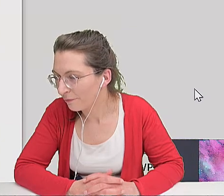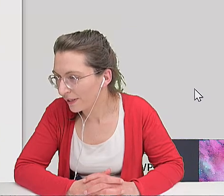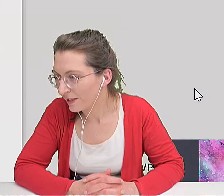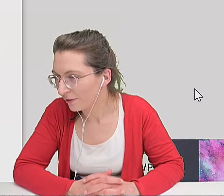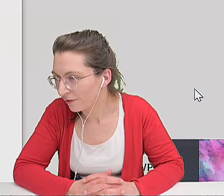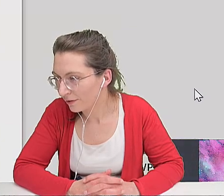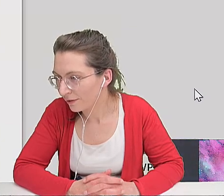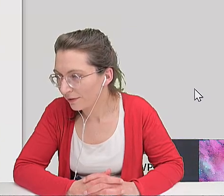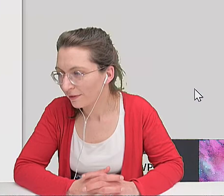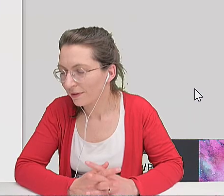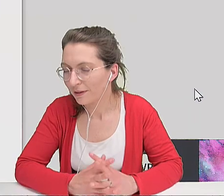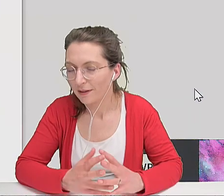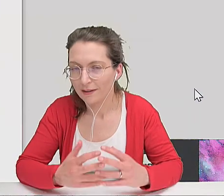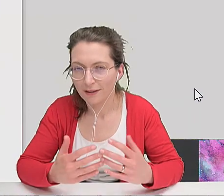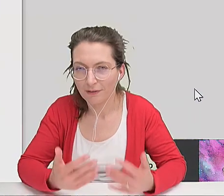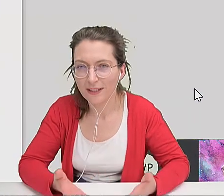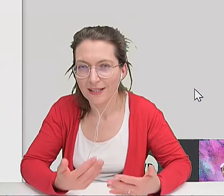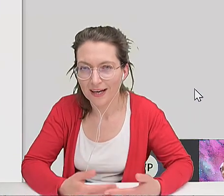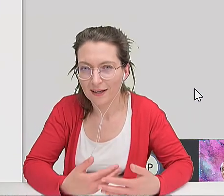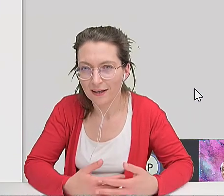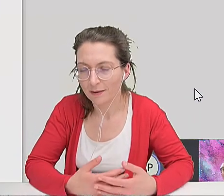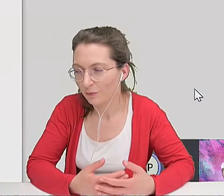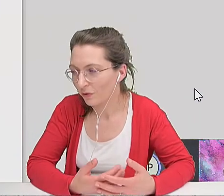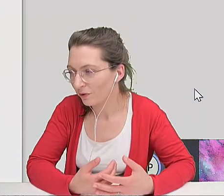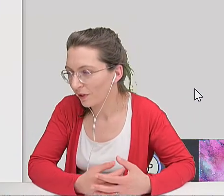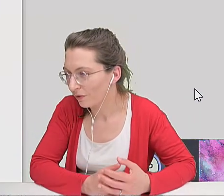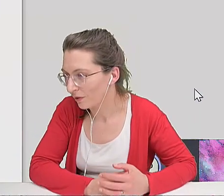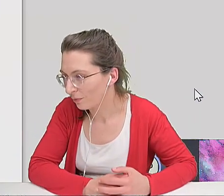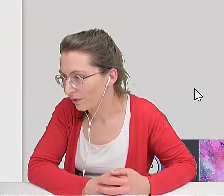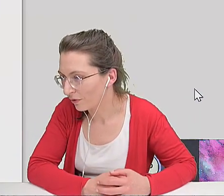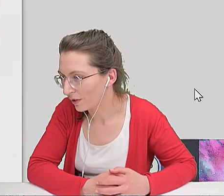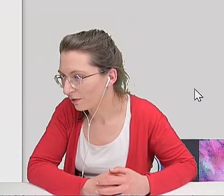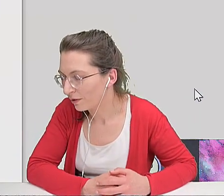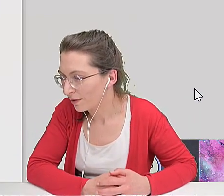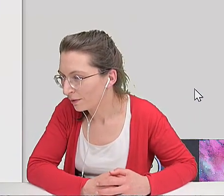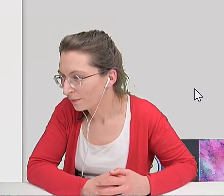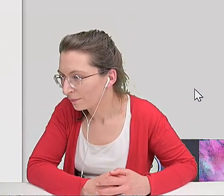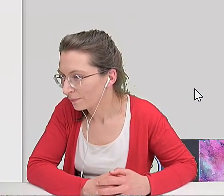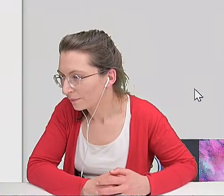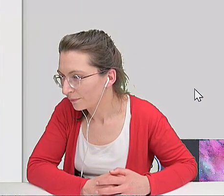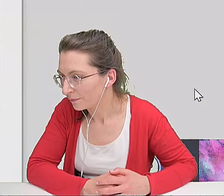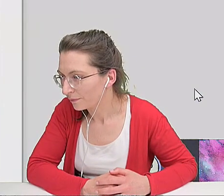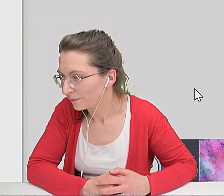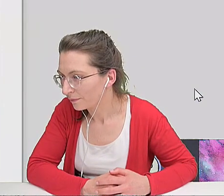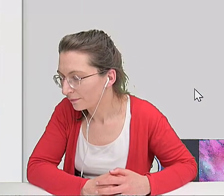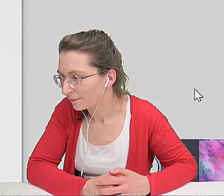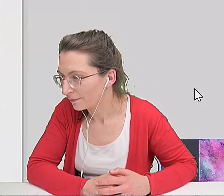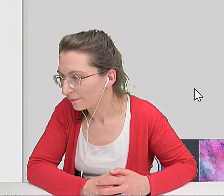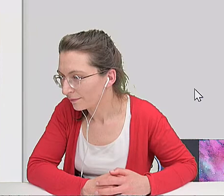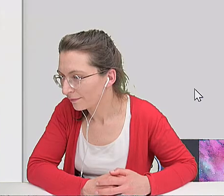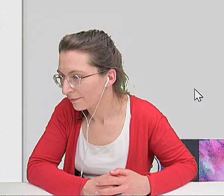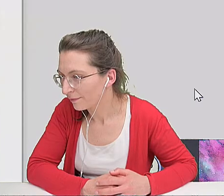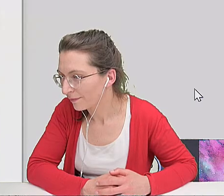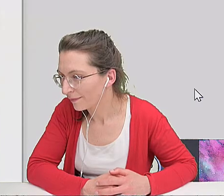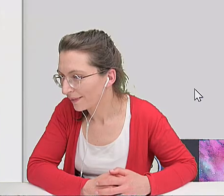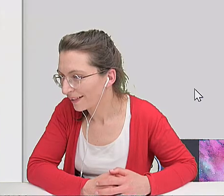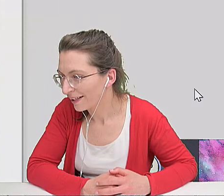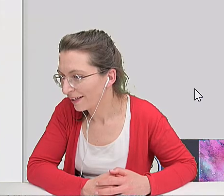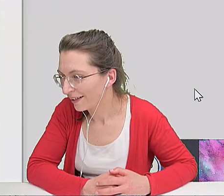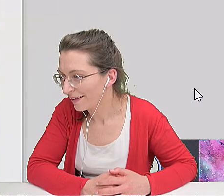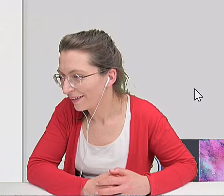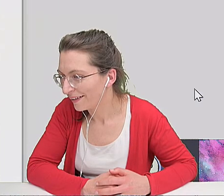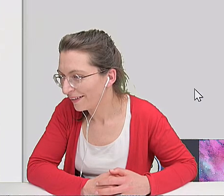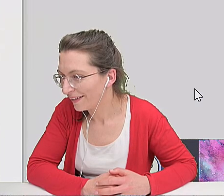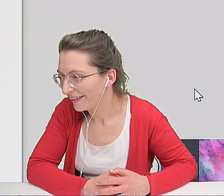die am wenigsten Gewicht tragen kann, muss unser Ausgangspunkt sein. Ja, also das würde ich, hätte ich jetzt, ja, kann